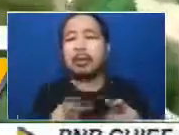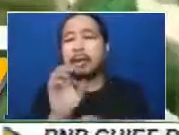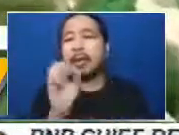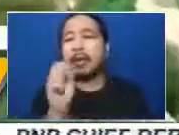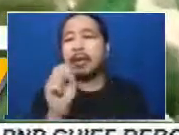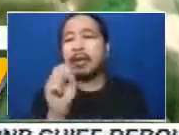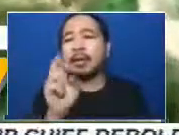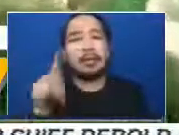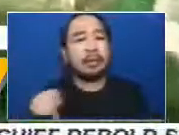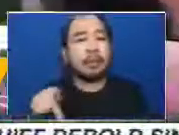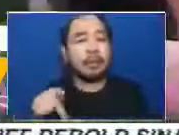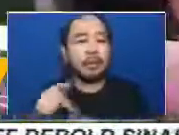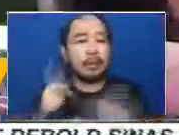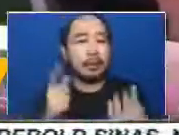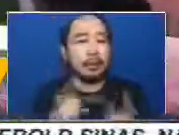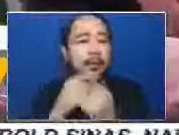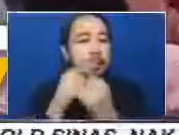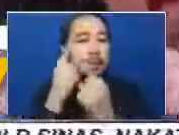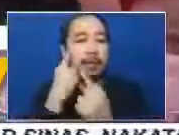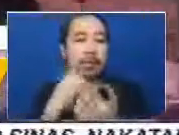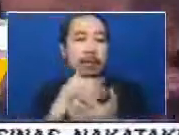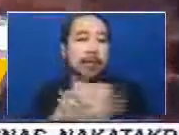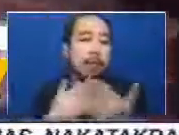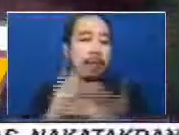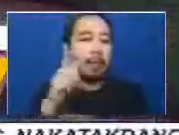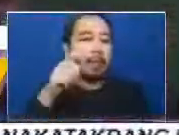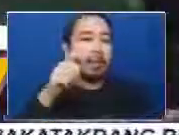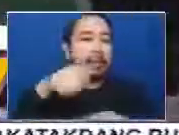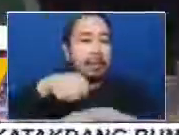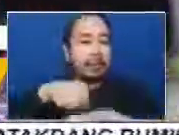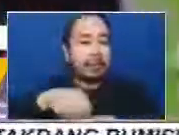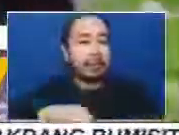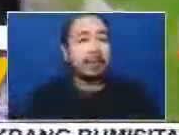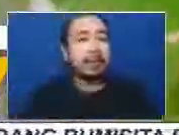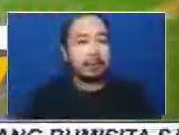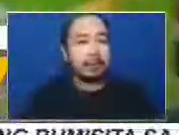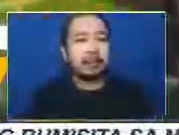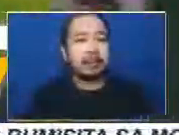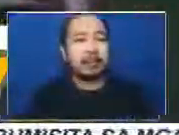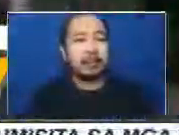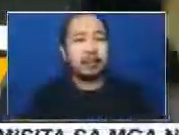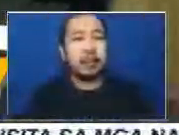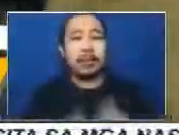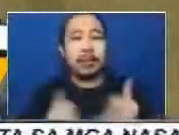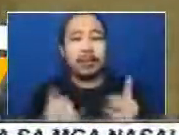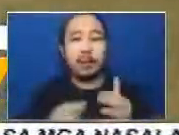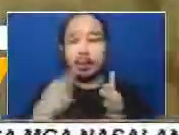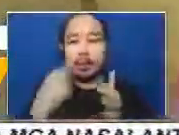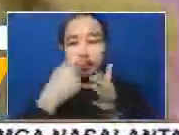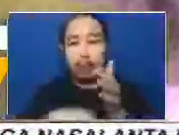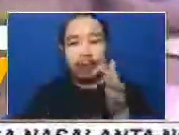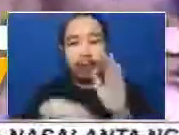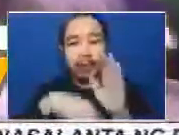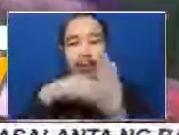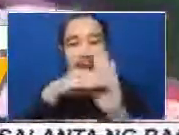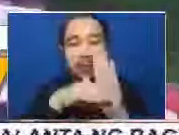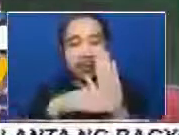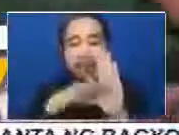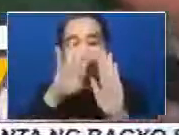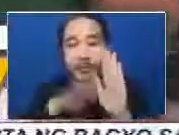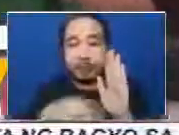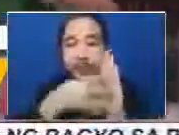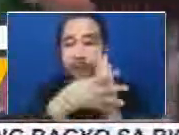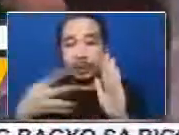bulletin natin, or pati online kasi kasama tong SRP, so covered natin pati online